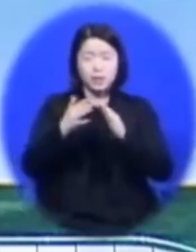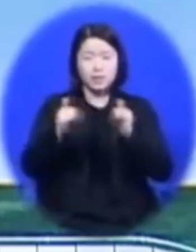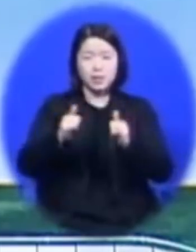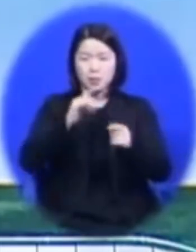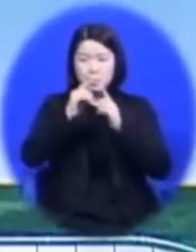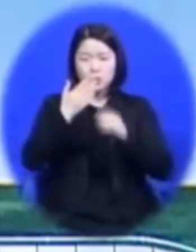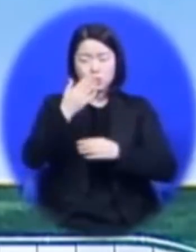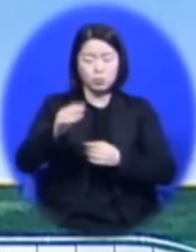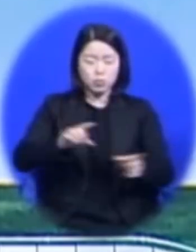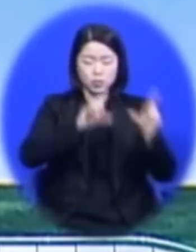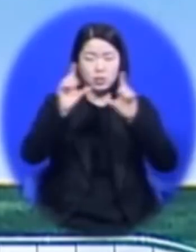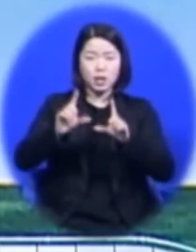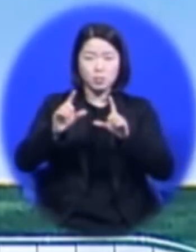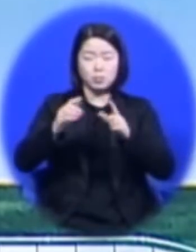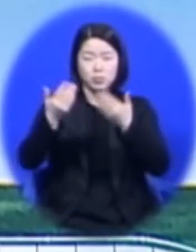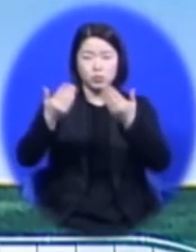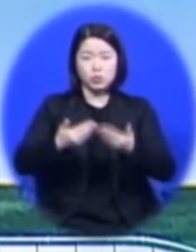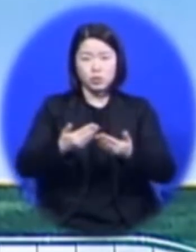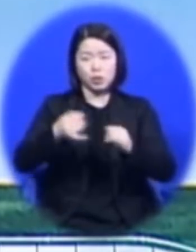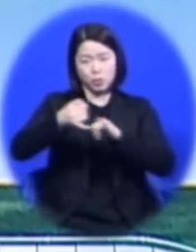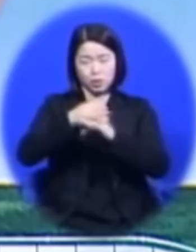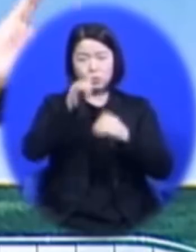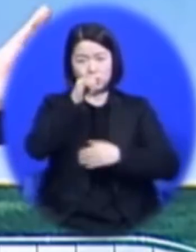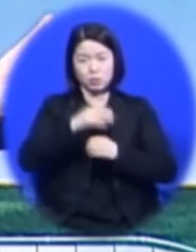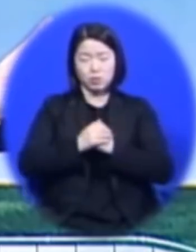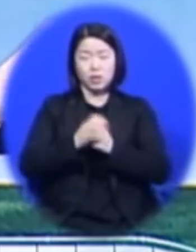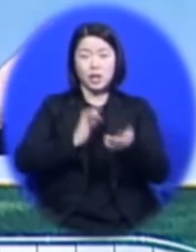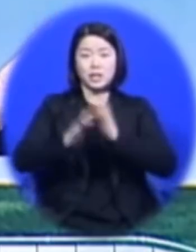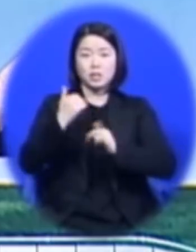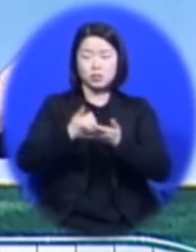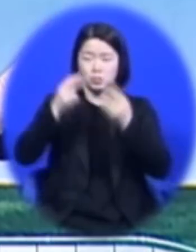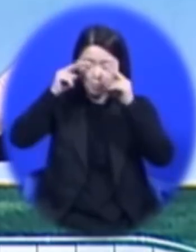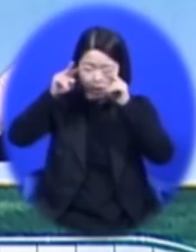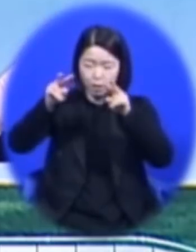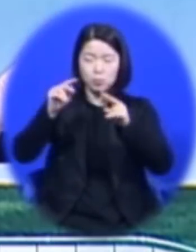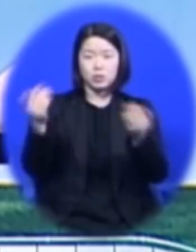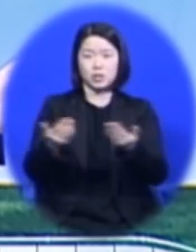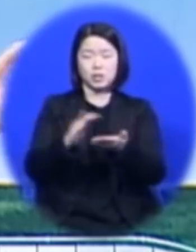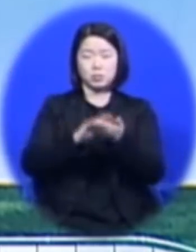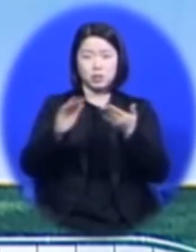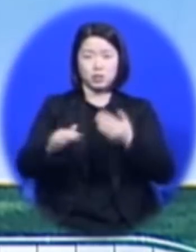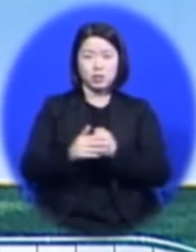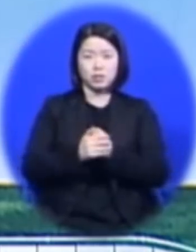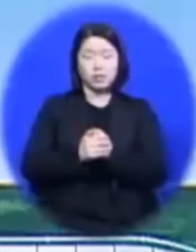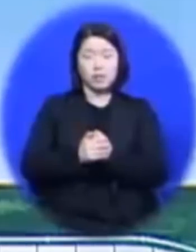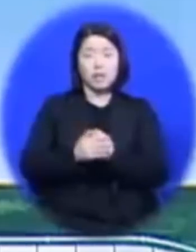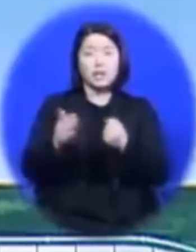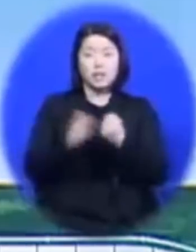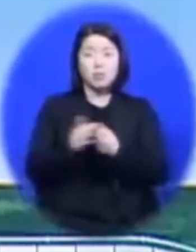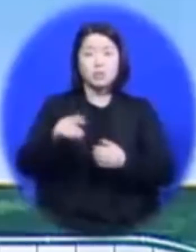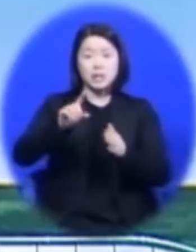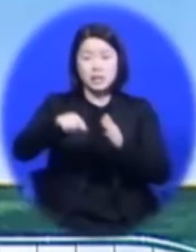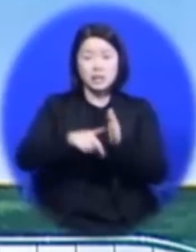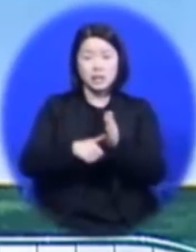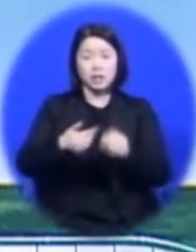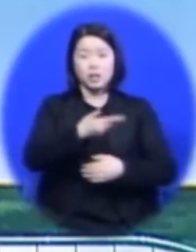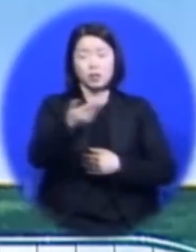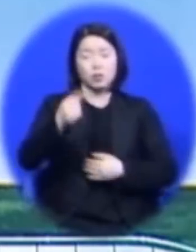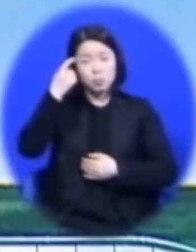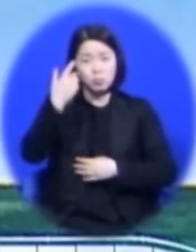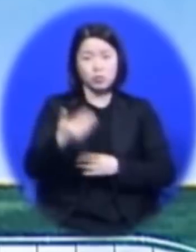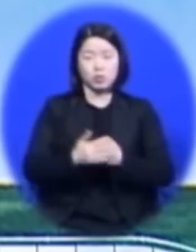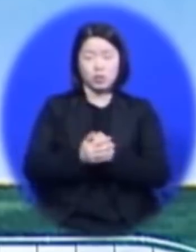살게 해 주시겠어요 예수님을 바라보는 것이죠 그러므로 이 시간 여러분에게 묻습니다